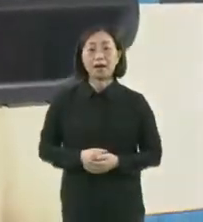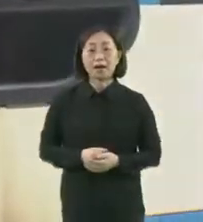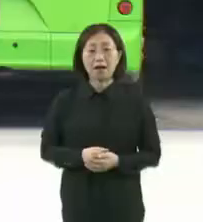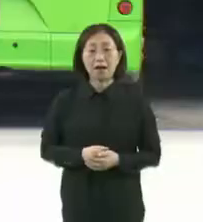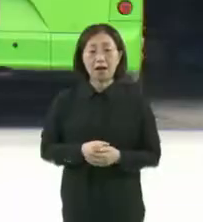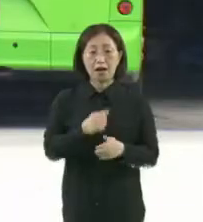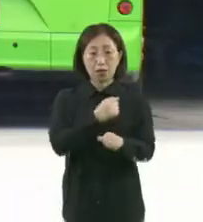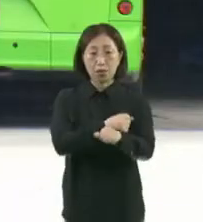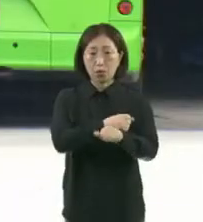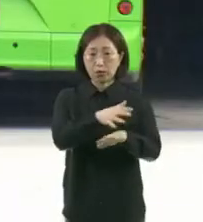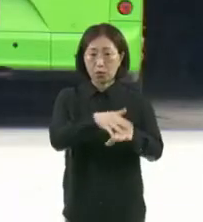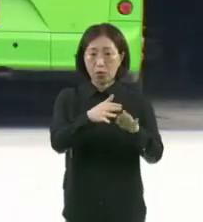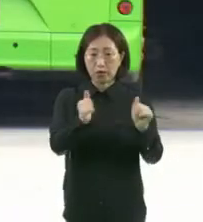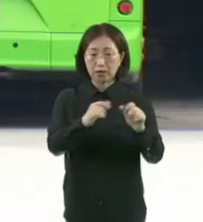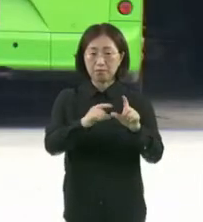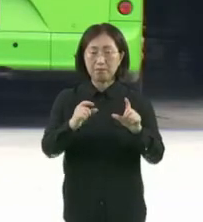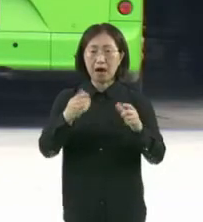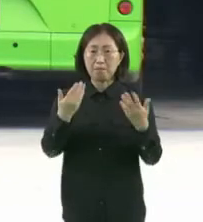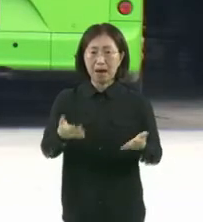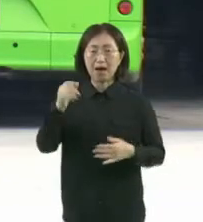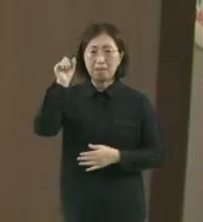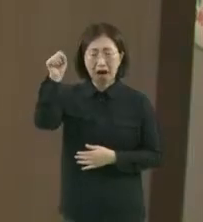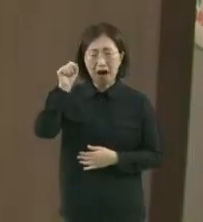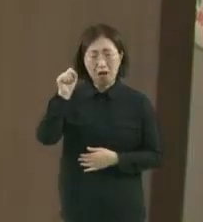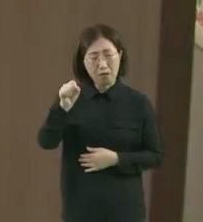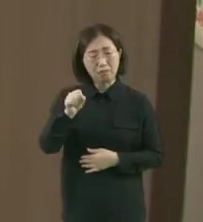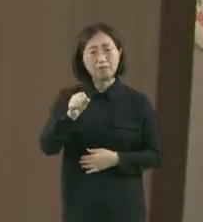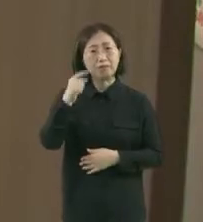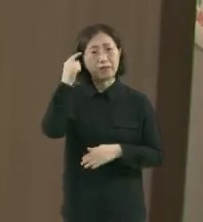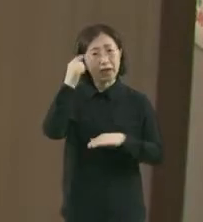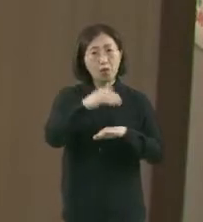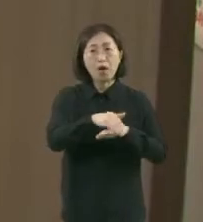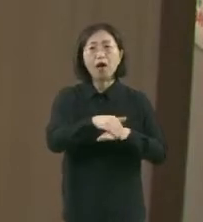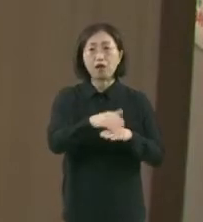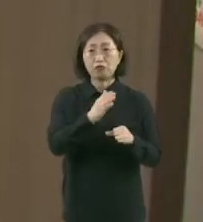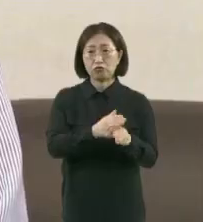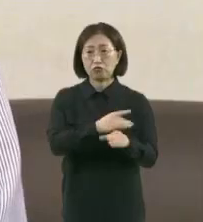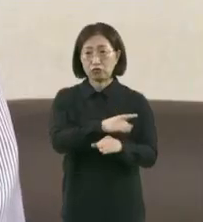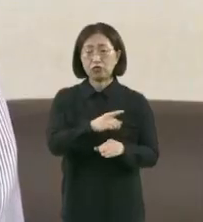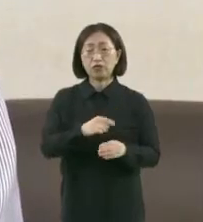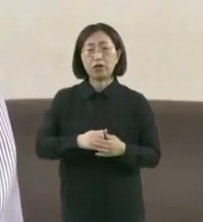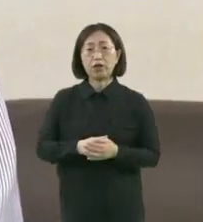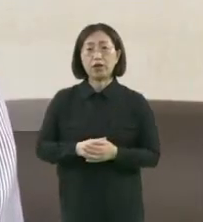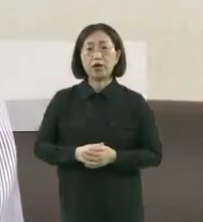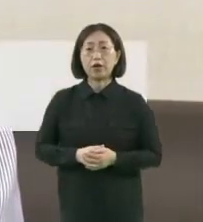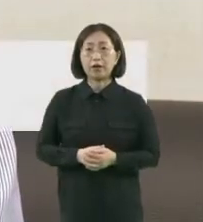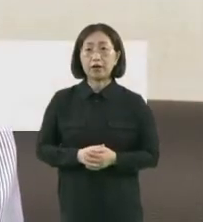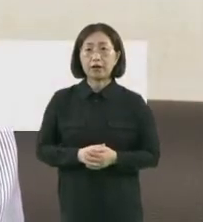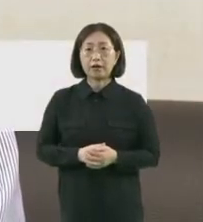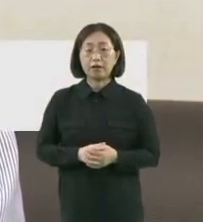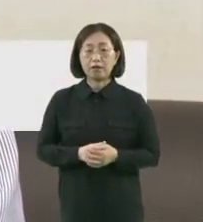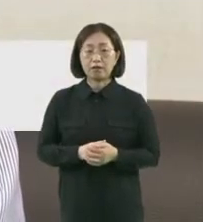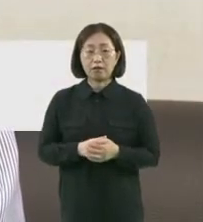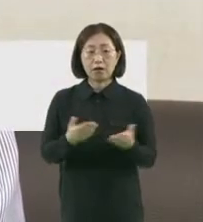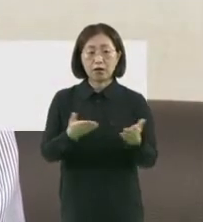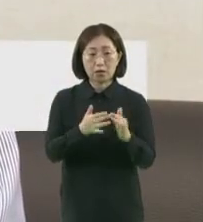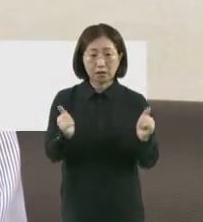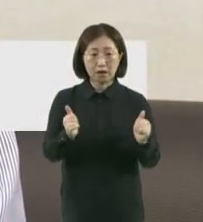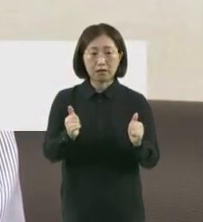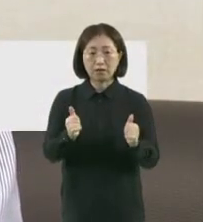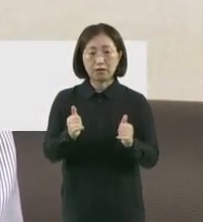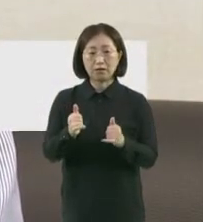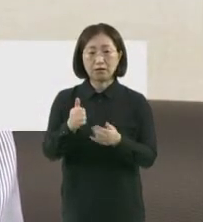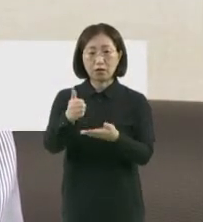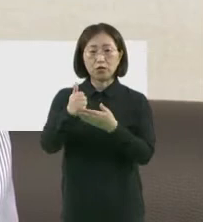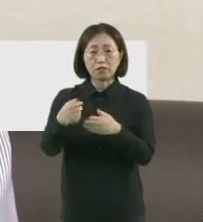노조원들은 파업까지 거론하고 있어서 자칫 명절 교통 대란도 우려됩니다. 근로자들은 지금 승무 거부까지 얘기가 나오거든요.